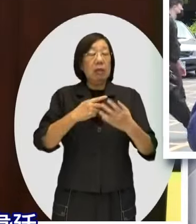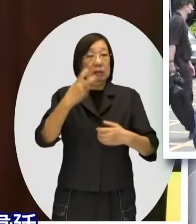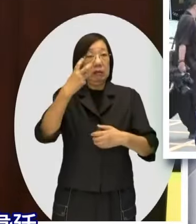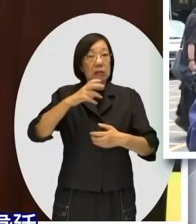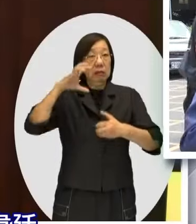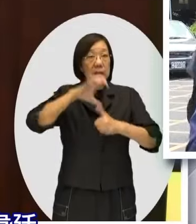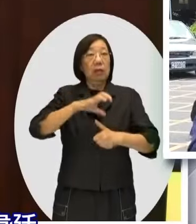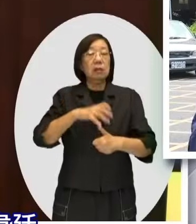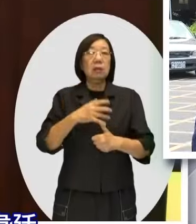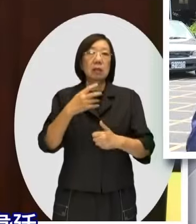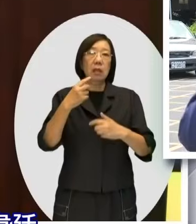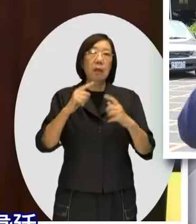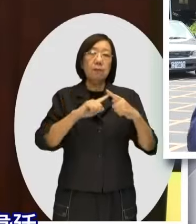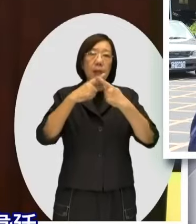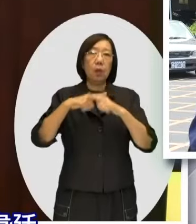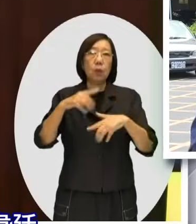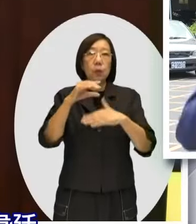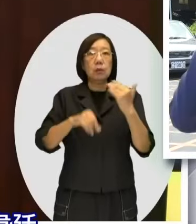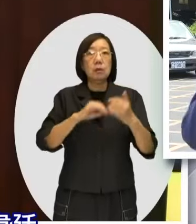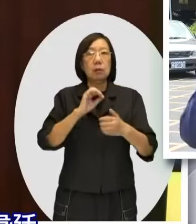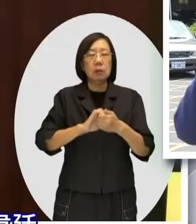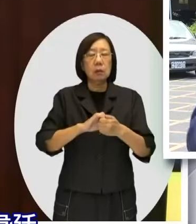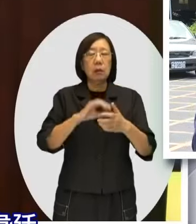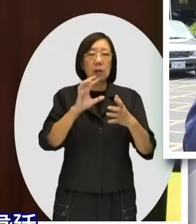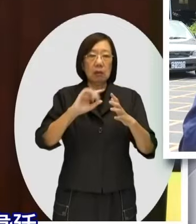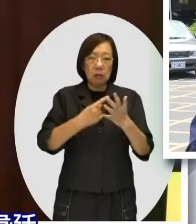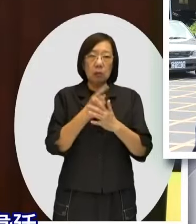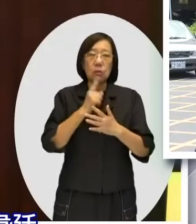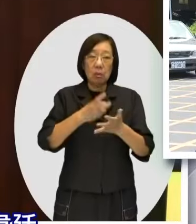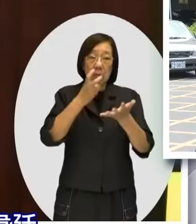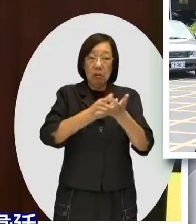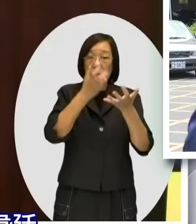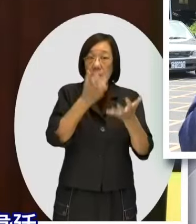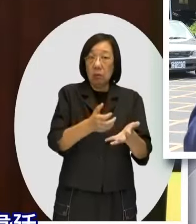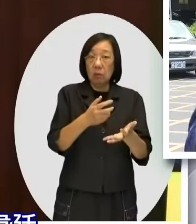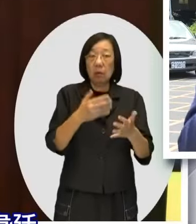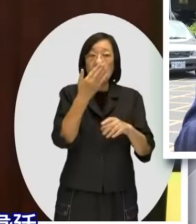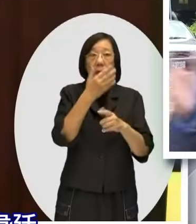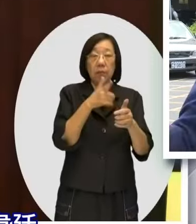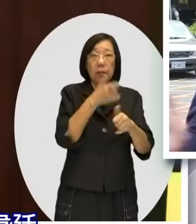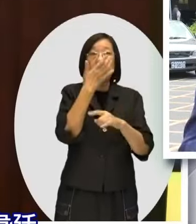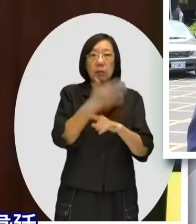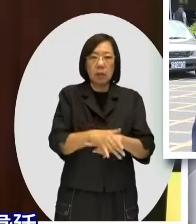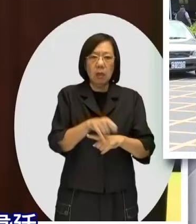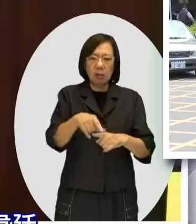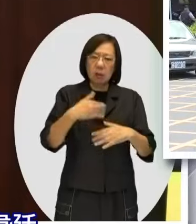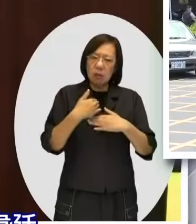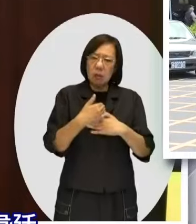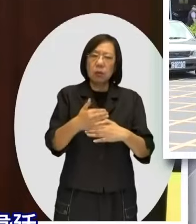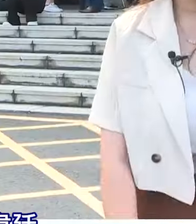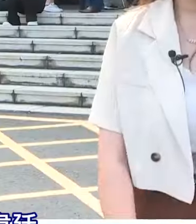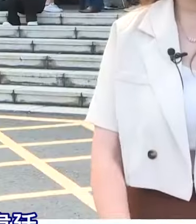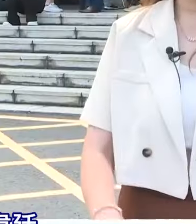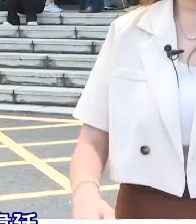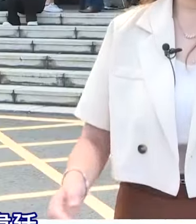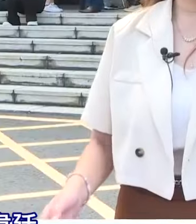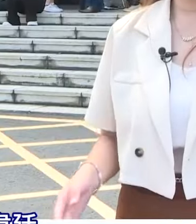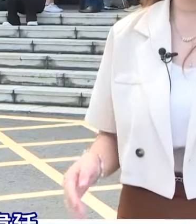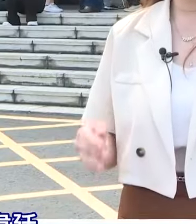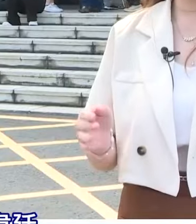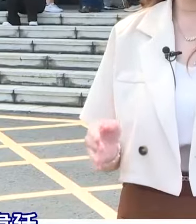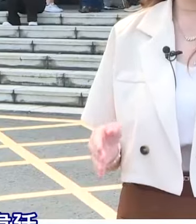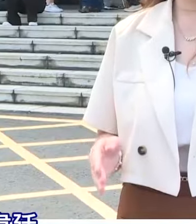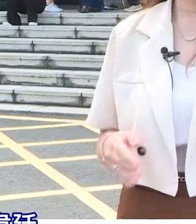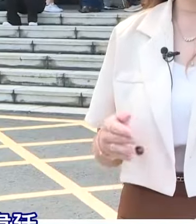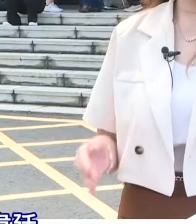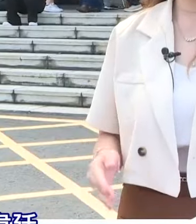且还要程序最合法的状况才能判死刑，这个也要落入法律当中，才能够后面再继续来做执行。 所以其实大法官